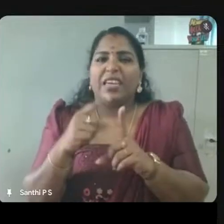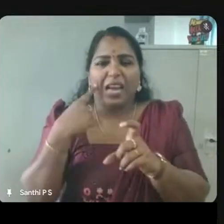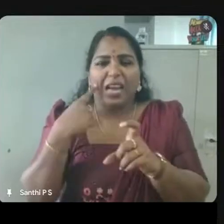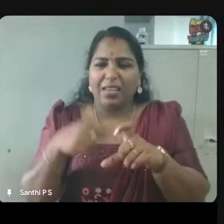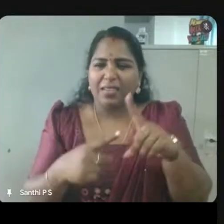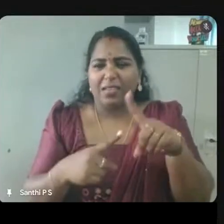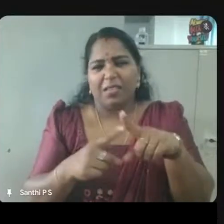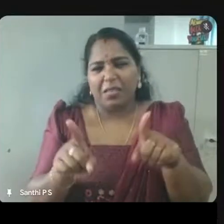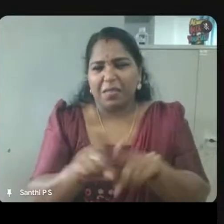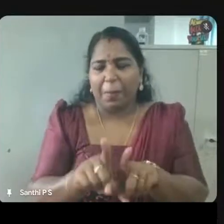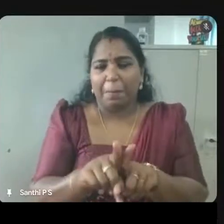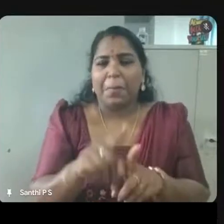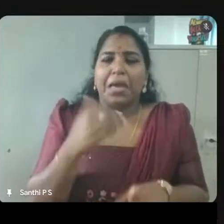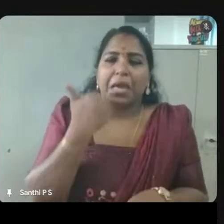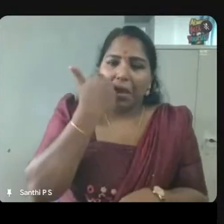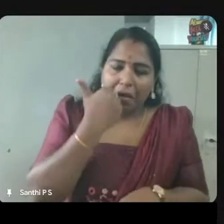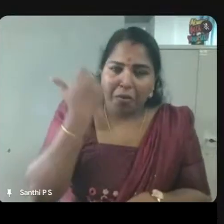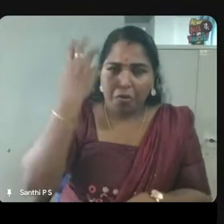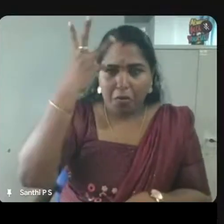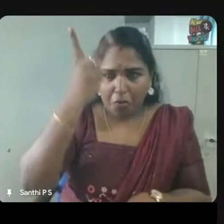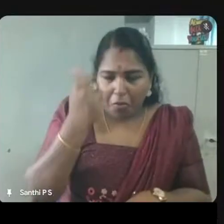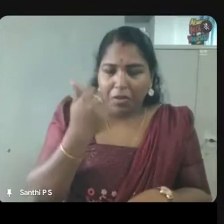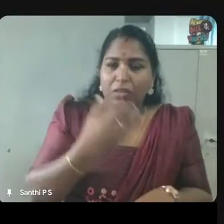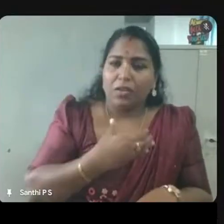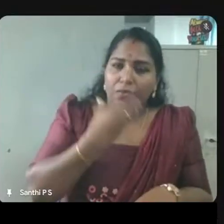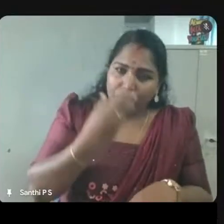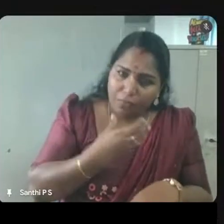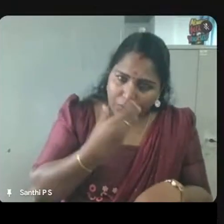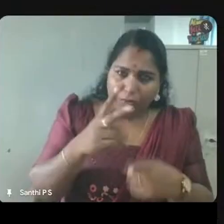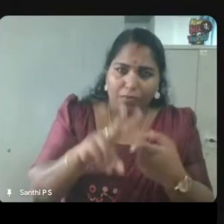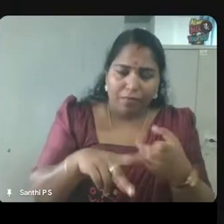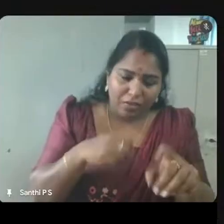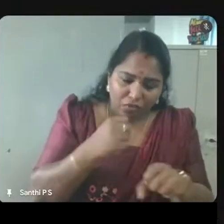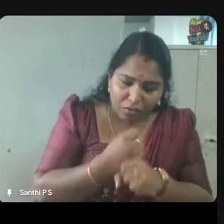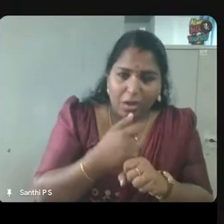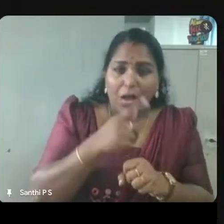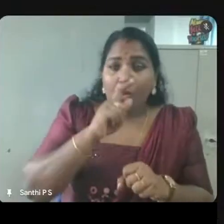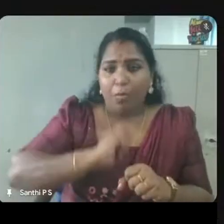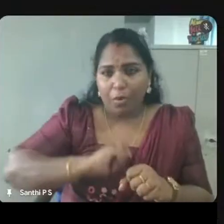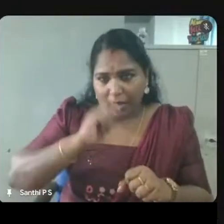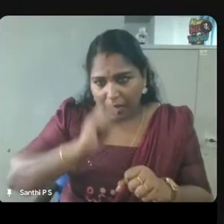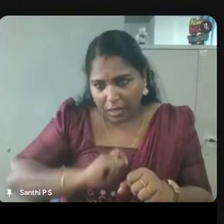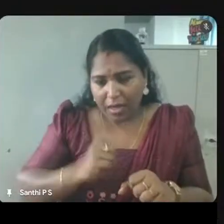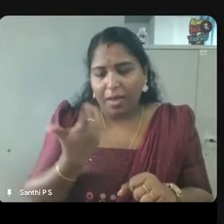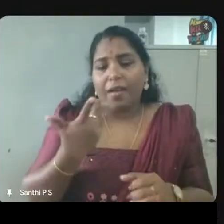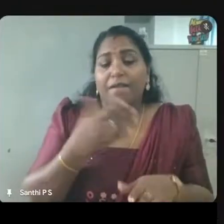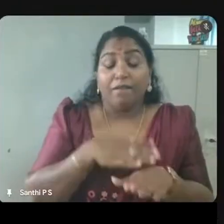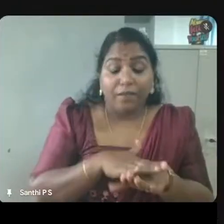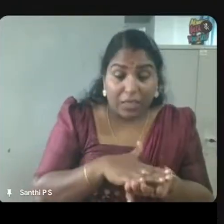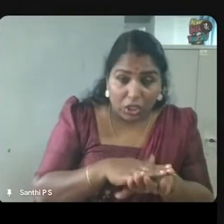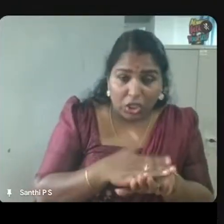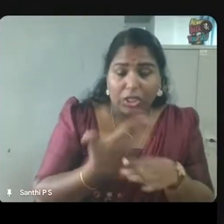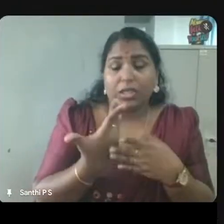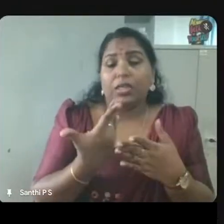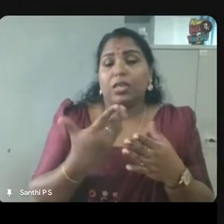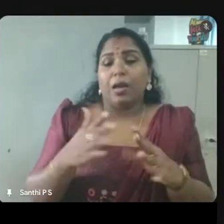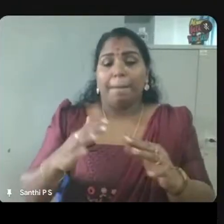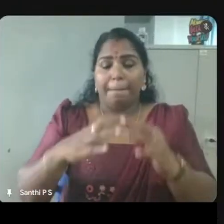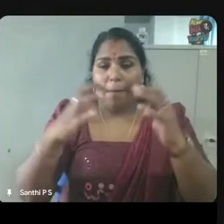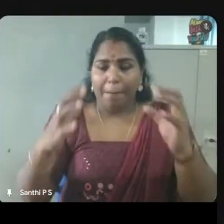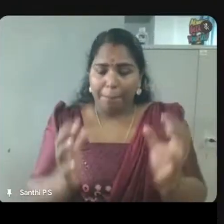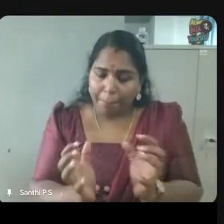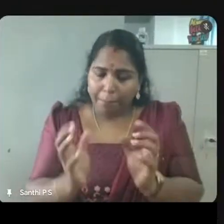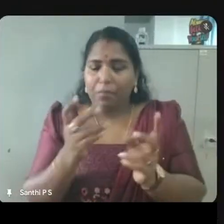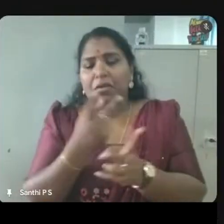ഫ്രൂട്ട്സ്, വെജിറ്റബിൾസ്, മുരിങ്ങക്കായ, ഫിഷ്, ക്യാരറ്റ്സ്, പംകിൻസ്, ഇതൊക്കെയാണ് നമുക്ക് റിച്ച് ഇൻ വൈറ്റമിൻ A